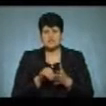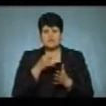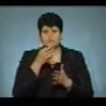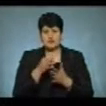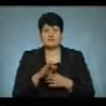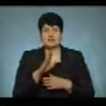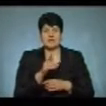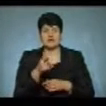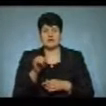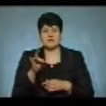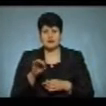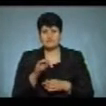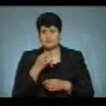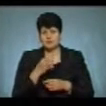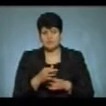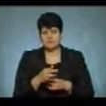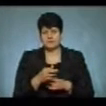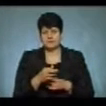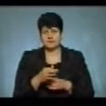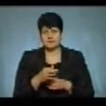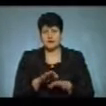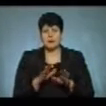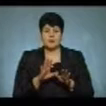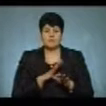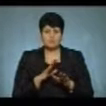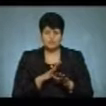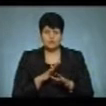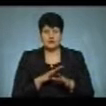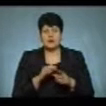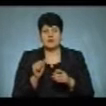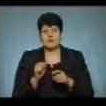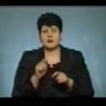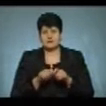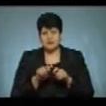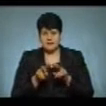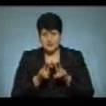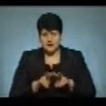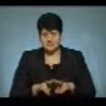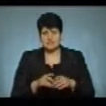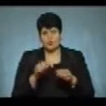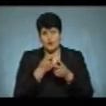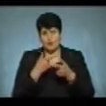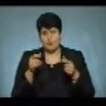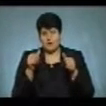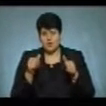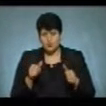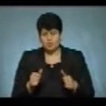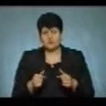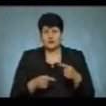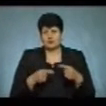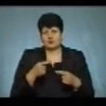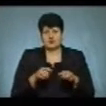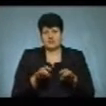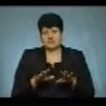Віталій Гірняк відповів. Мало місце як і аналіз регуляторного впливу, так і місце його оприлюднення. Оспорюване рішення виконавчого комітету